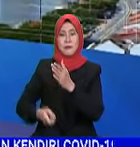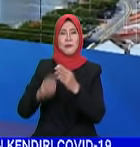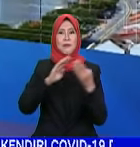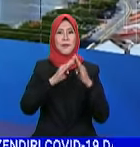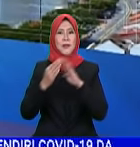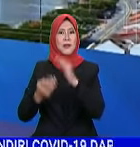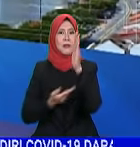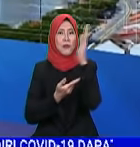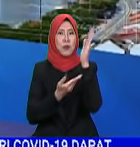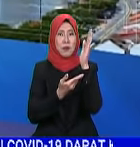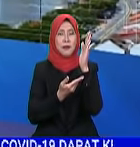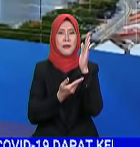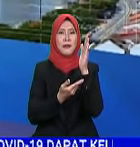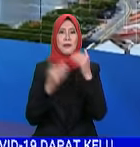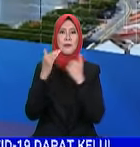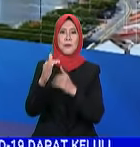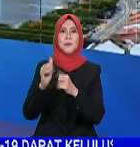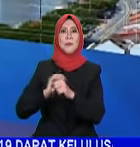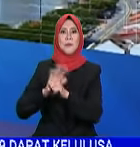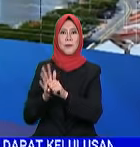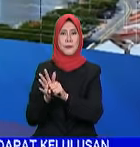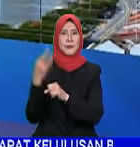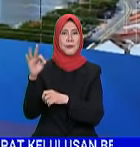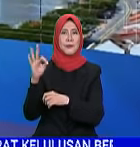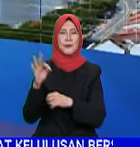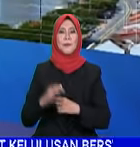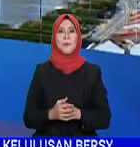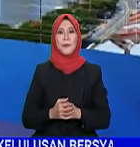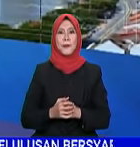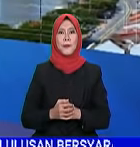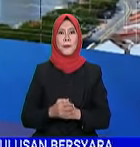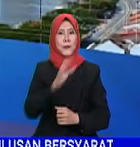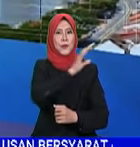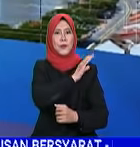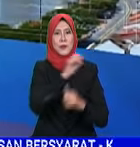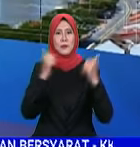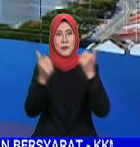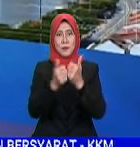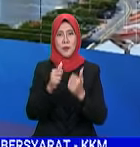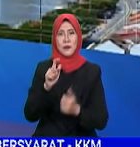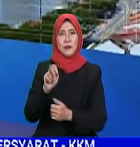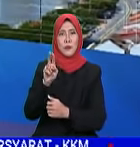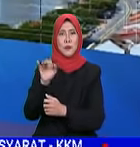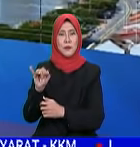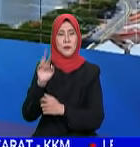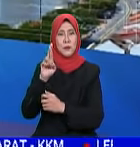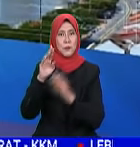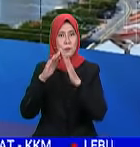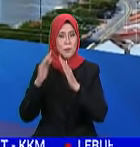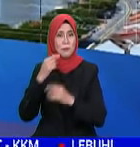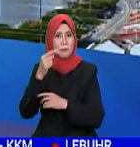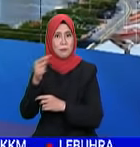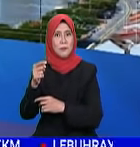komoditi sawit terutamanya semasa tempoh pandemik COVID-19 ini. Menurut Pengerusi Persatuan Tuai-Tuai Rumah Zon Suai